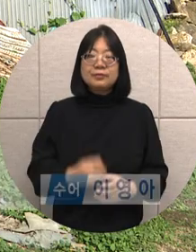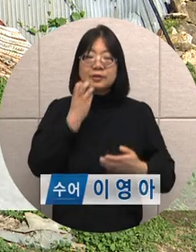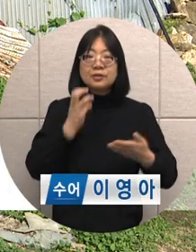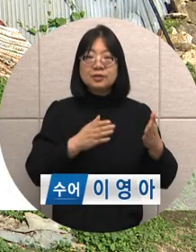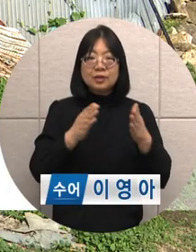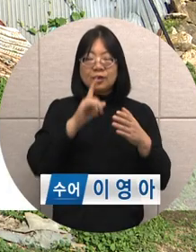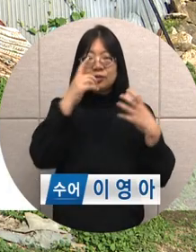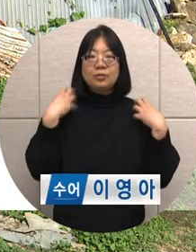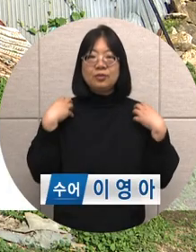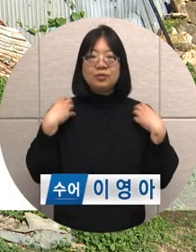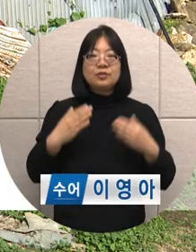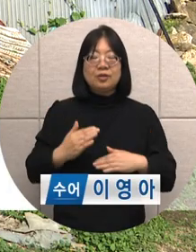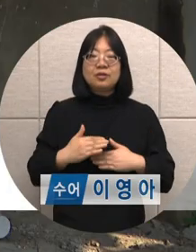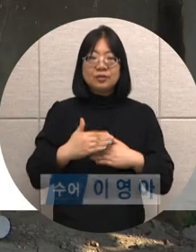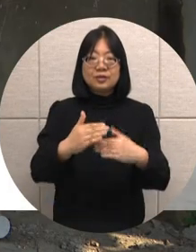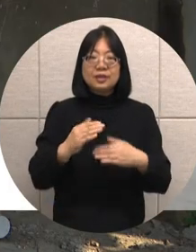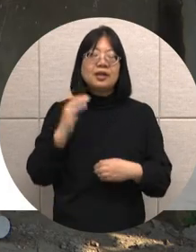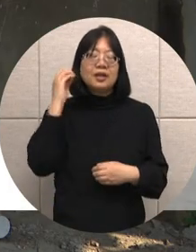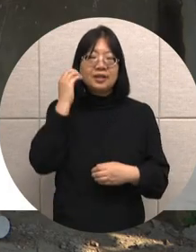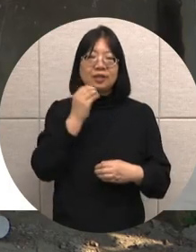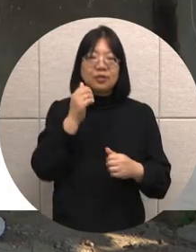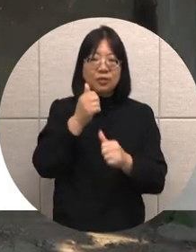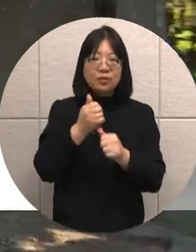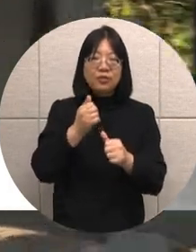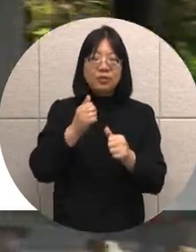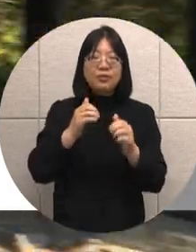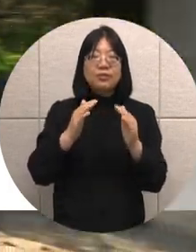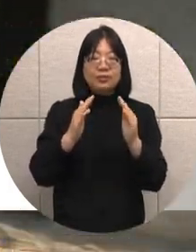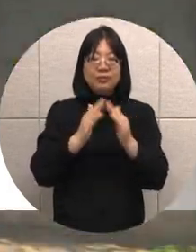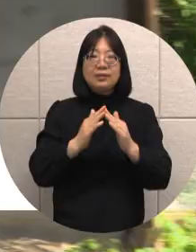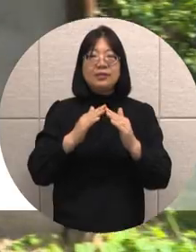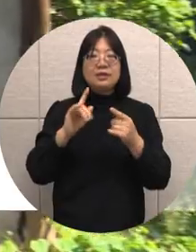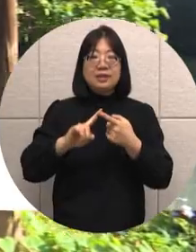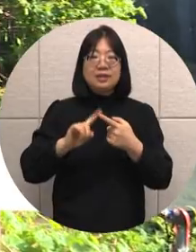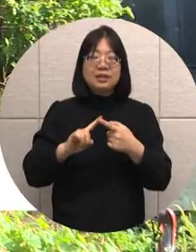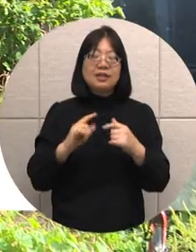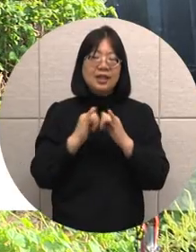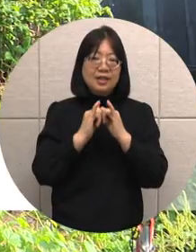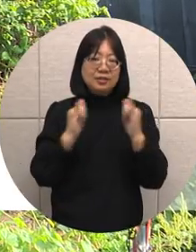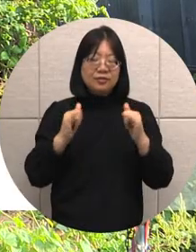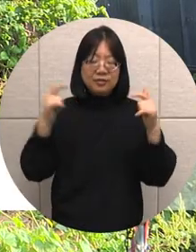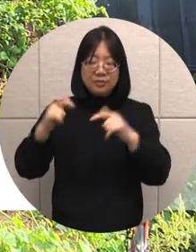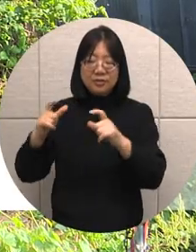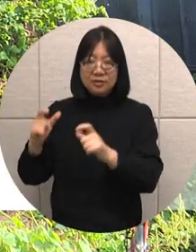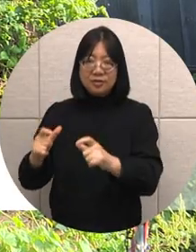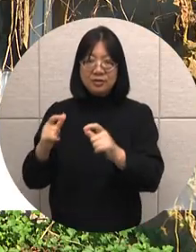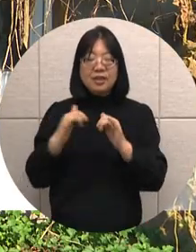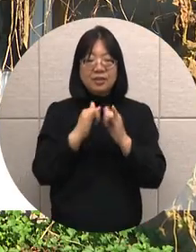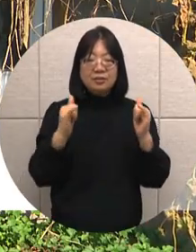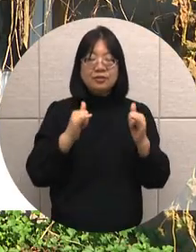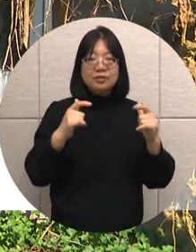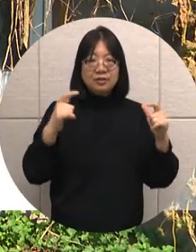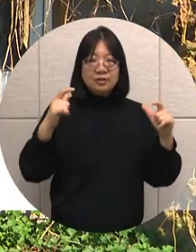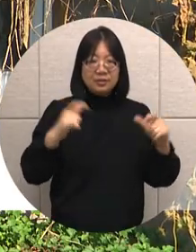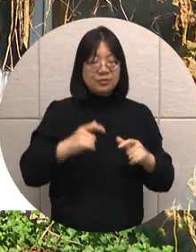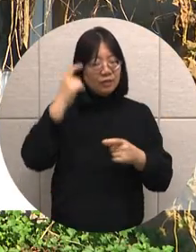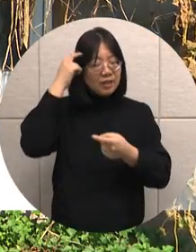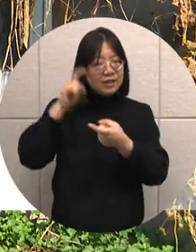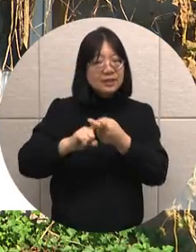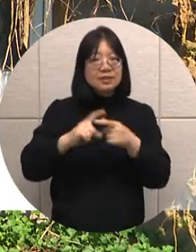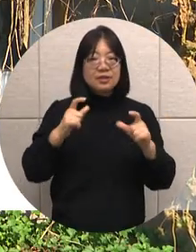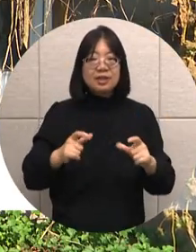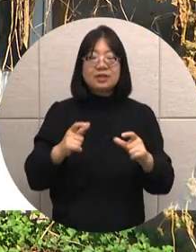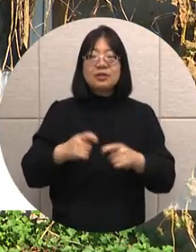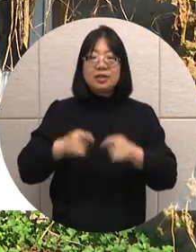경기도가 정부에서 추진 중인 세컨드홈 혜택을 인구 감소 지역뿐만 아니라 인구 감소 관심 지역의 빈집지도